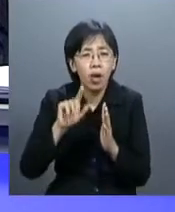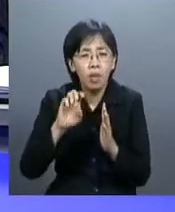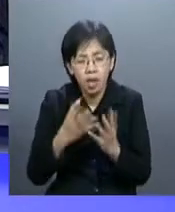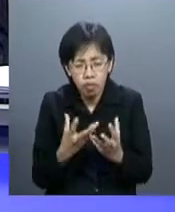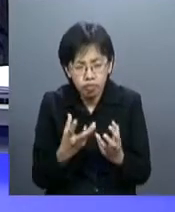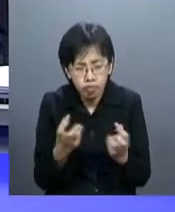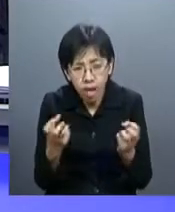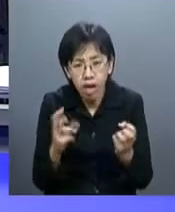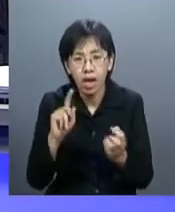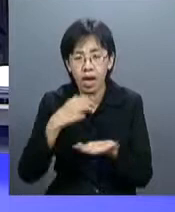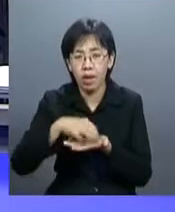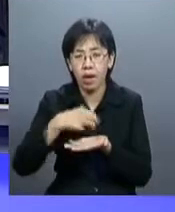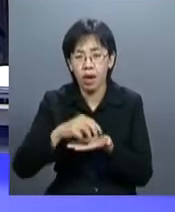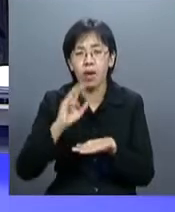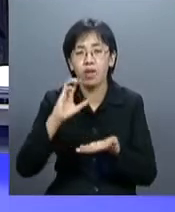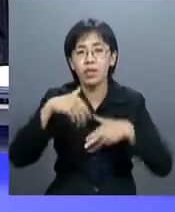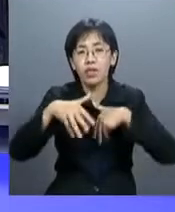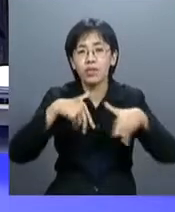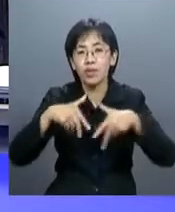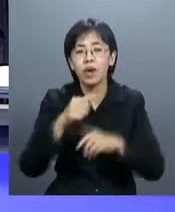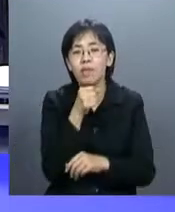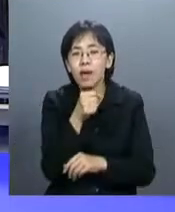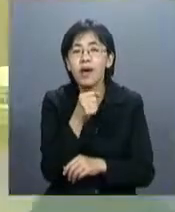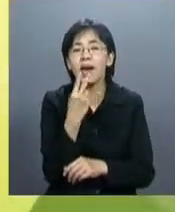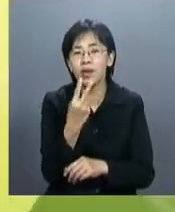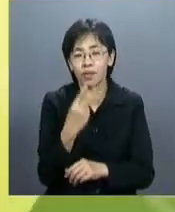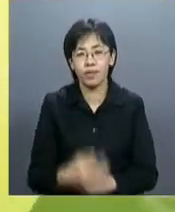ดขึ้นติดตามในช่วงนักข่าวพลเมืองซีรีส์พอร์เตอร์ครับ